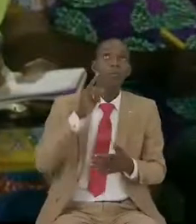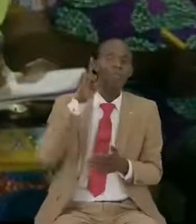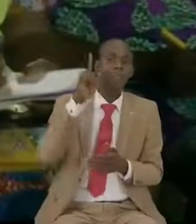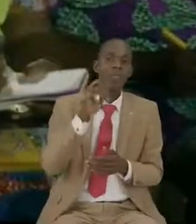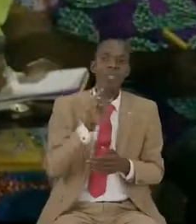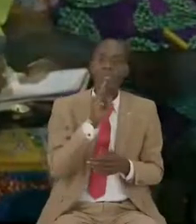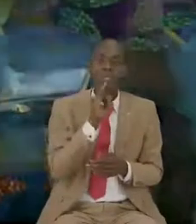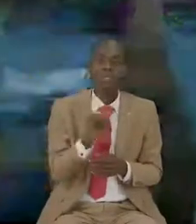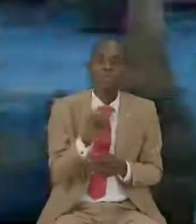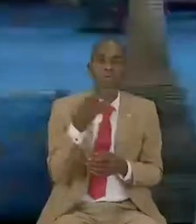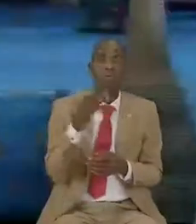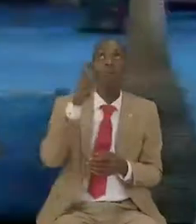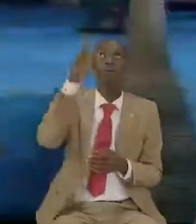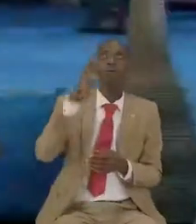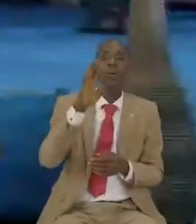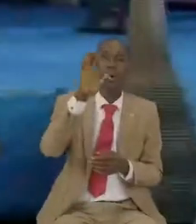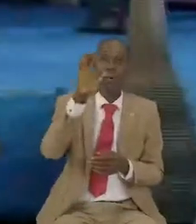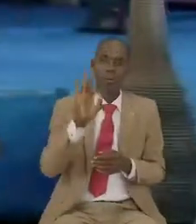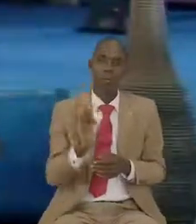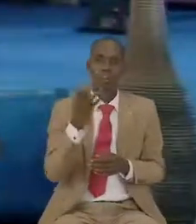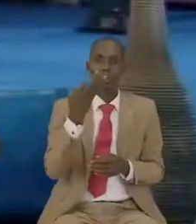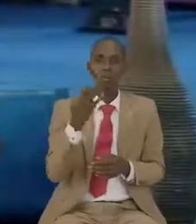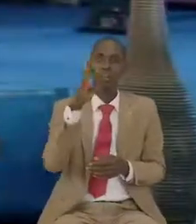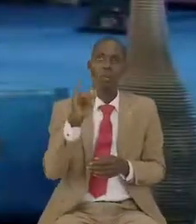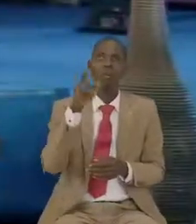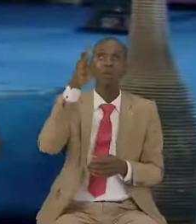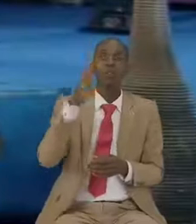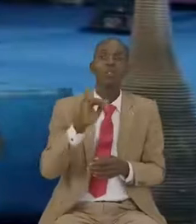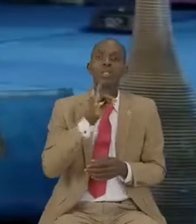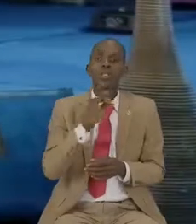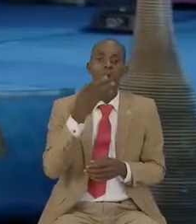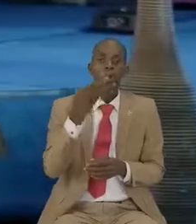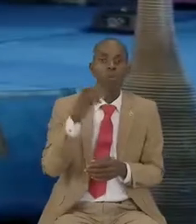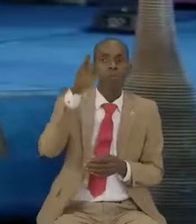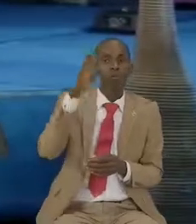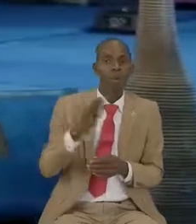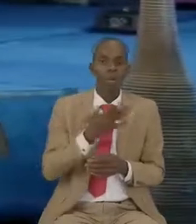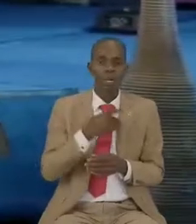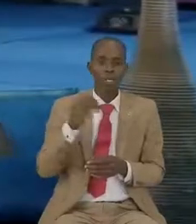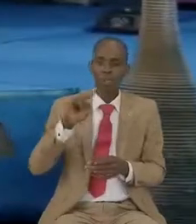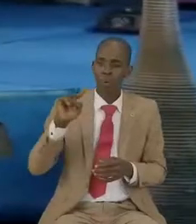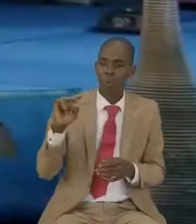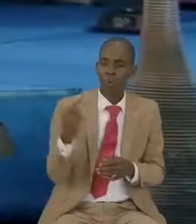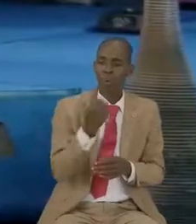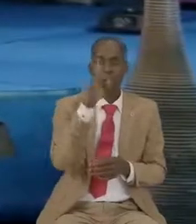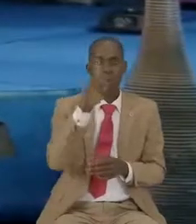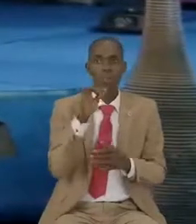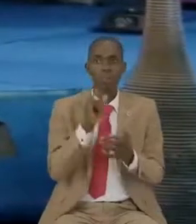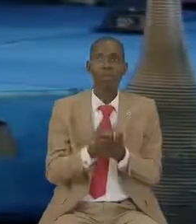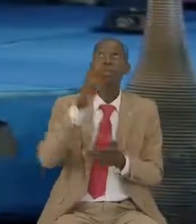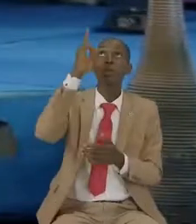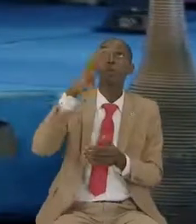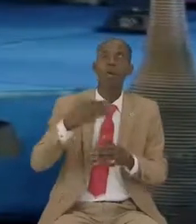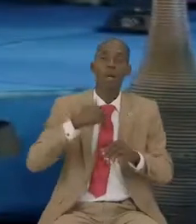Dieu. Il est nommé par Dieu, il est de Dieu. Et il est le seul que Dieu a